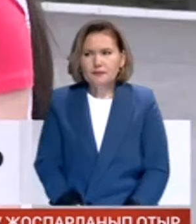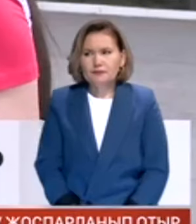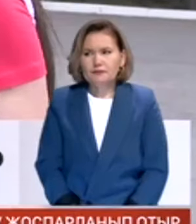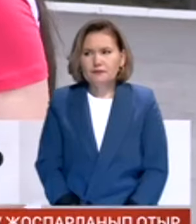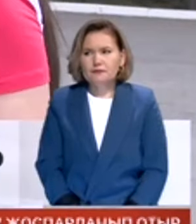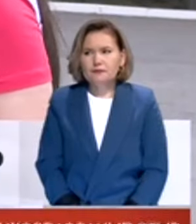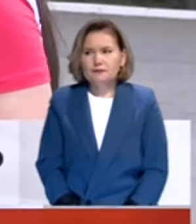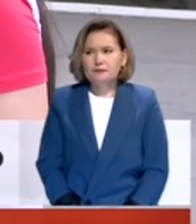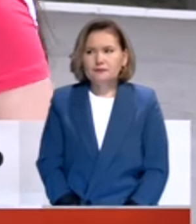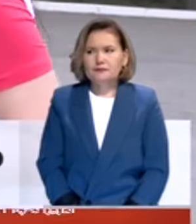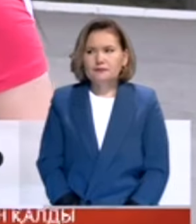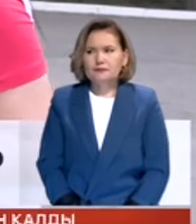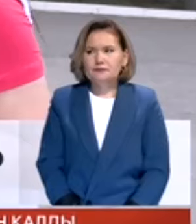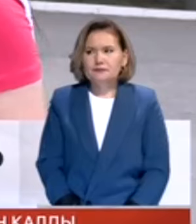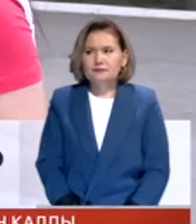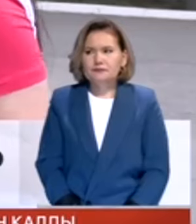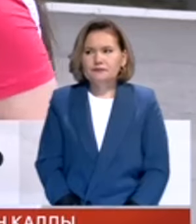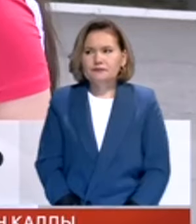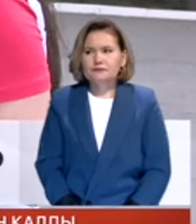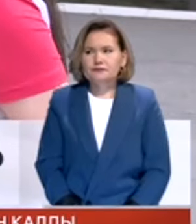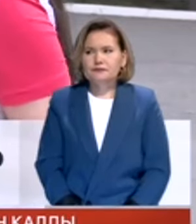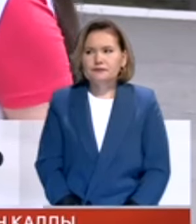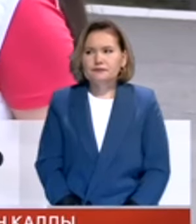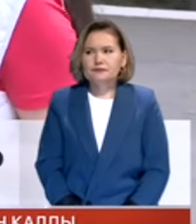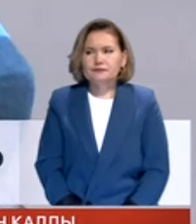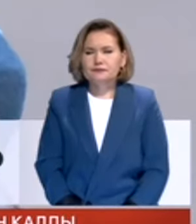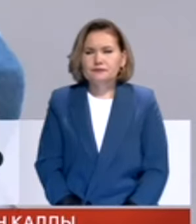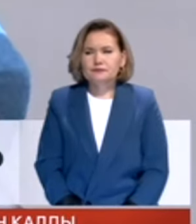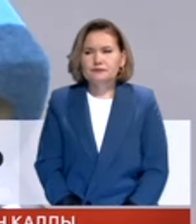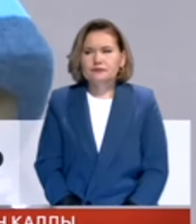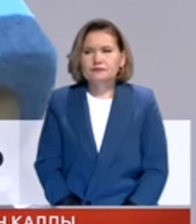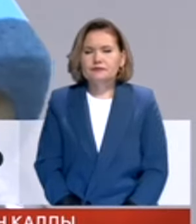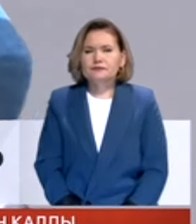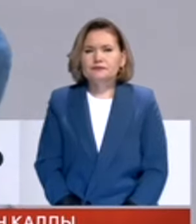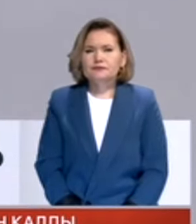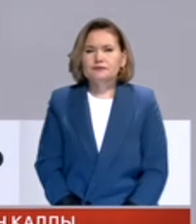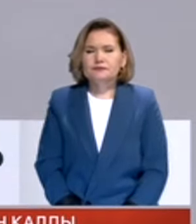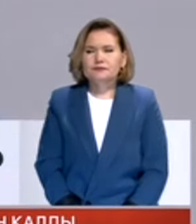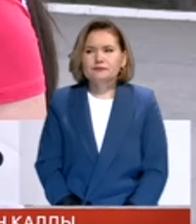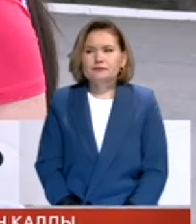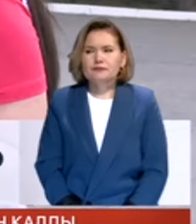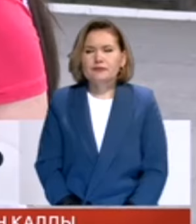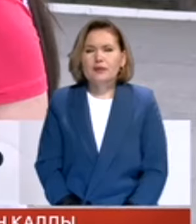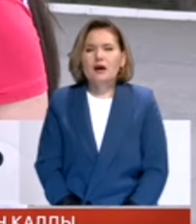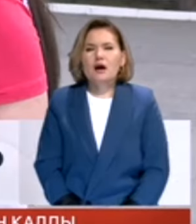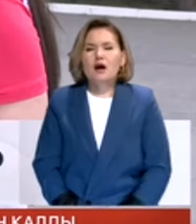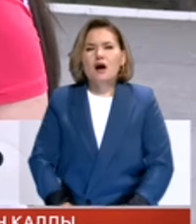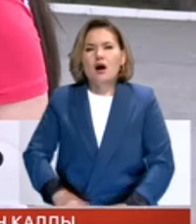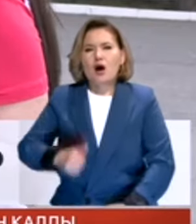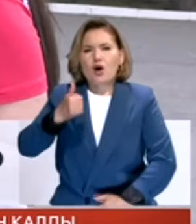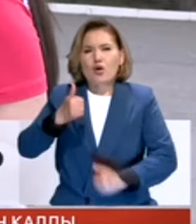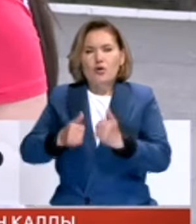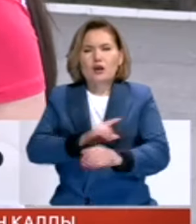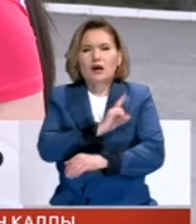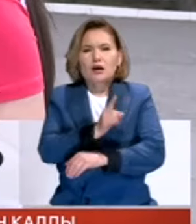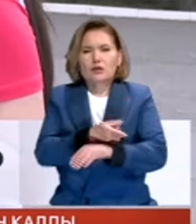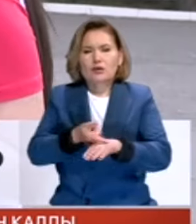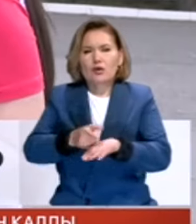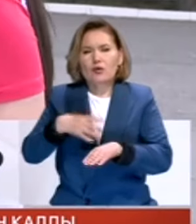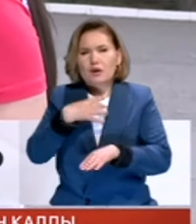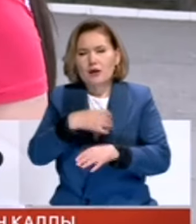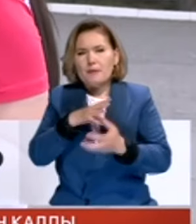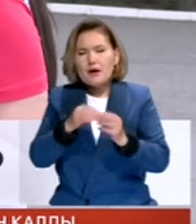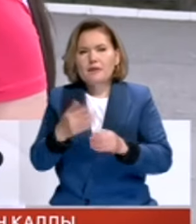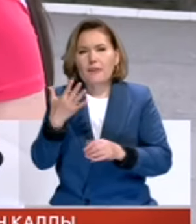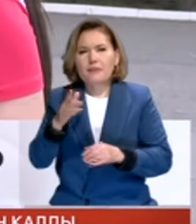Tell me please, how important is this race to you? Yeah, it's very important to me. I mean, Турнирдің маңыздылығы мен үшін өте жоғары. Өзім